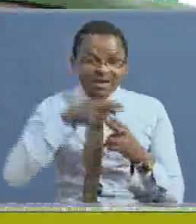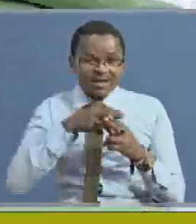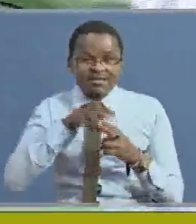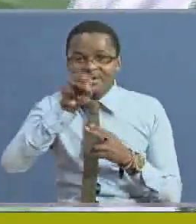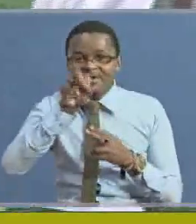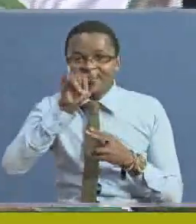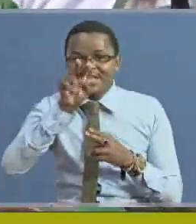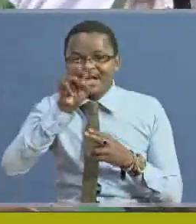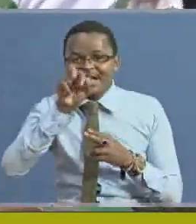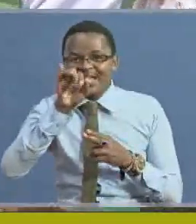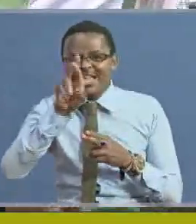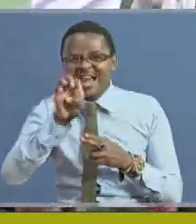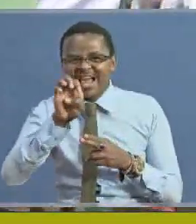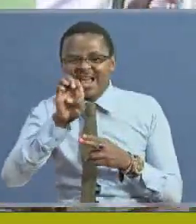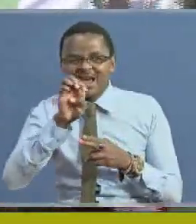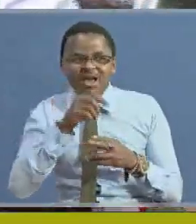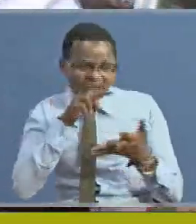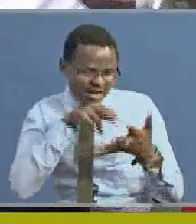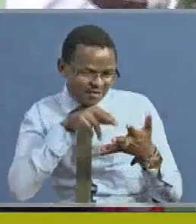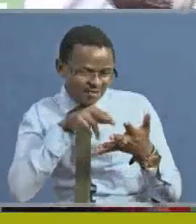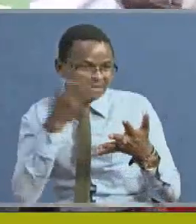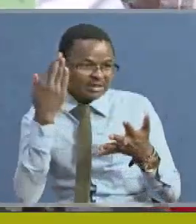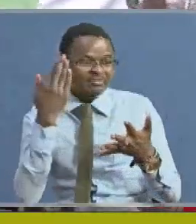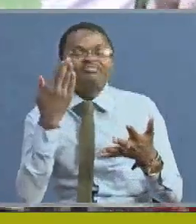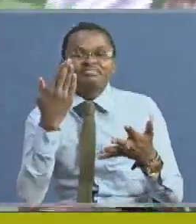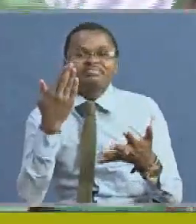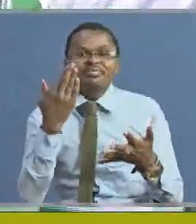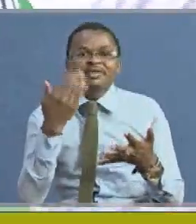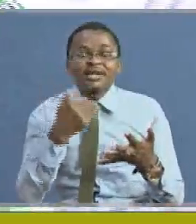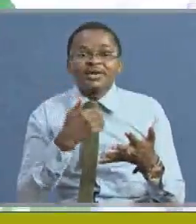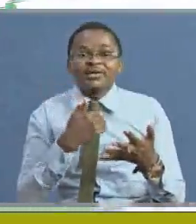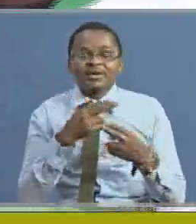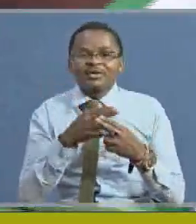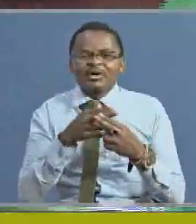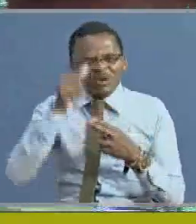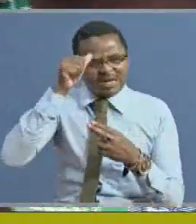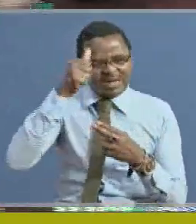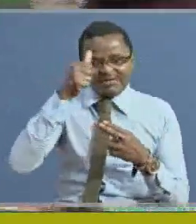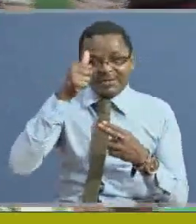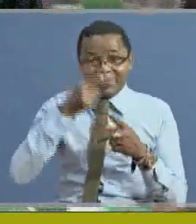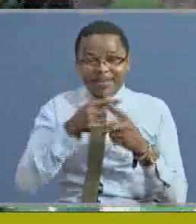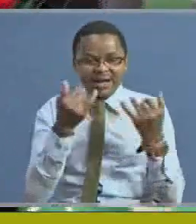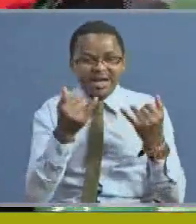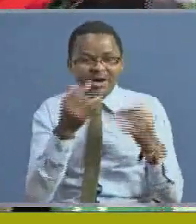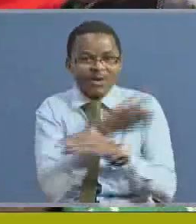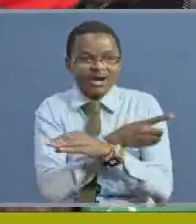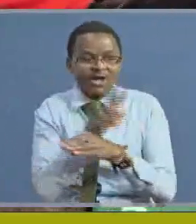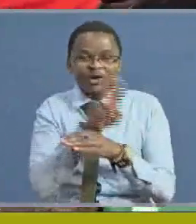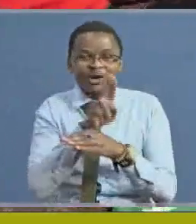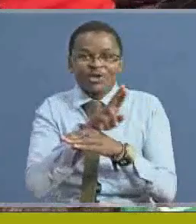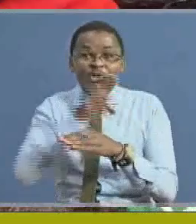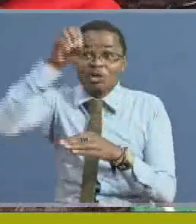nyangile. Nyangile unapata mwenye alikuwa anasoma na nyangile taa kama hii. Alikuwa ni mtoto mmoja mwerevu sana. Lakini siku hizi watu wanatumia